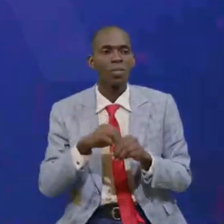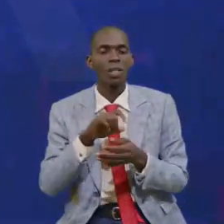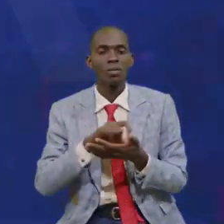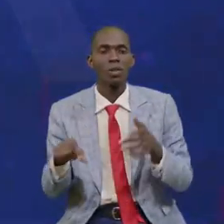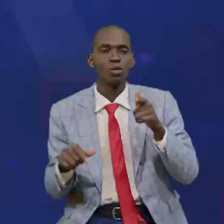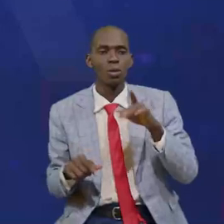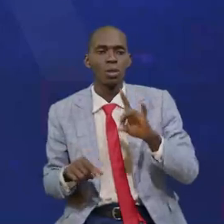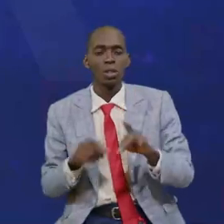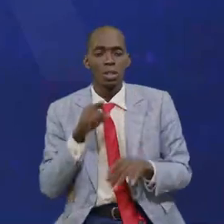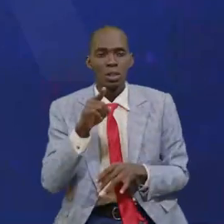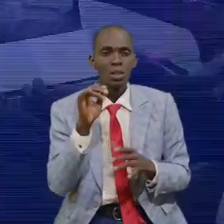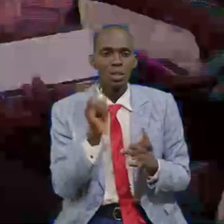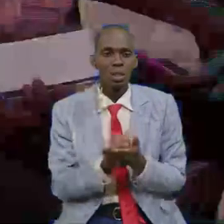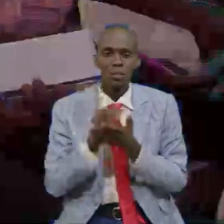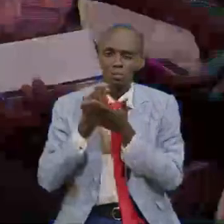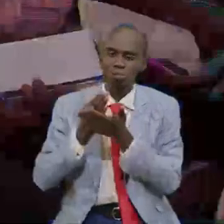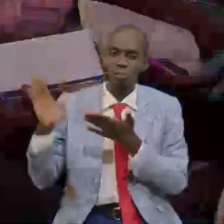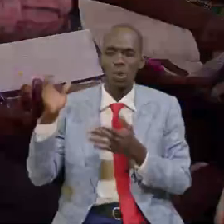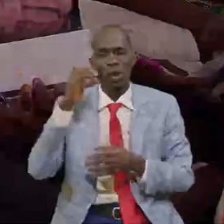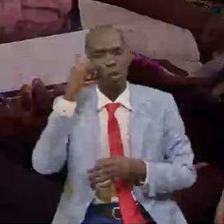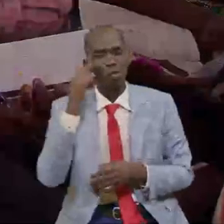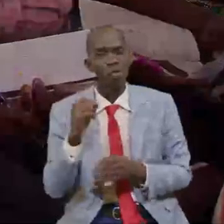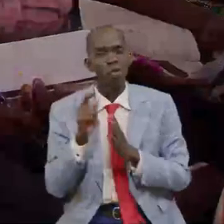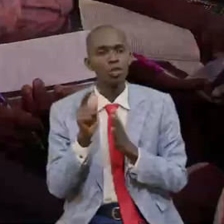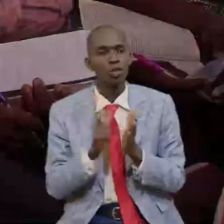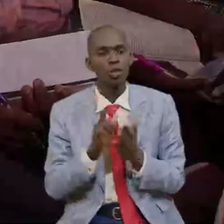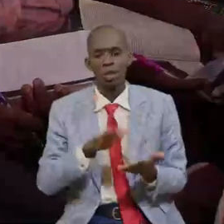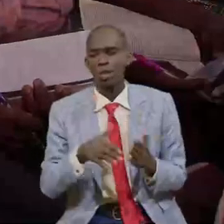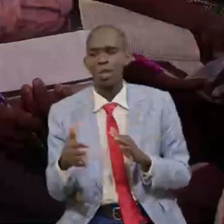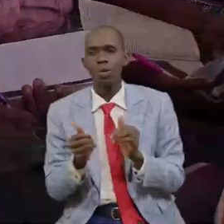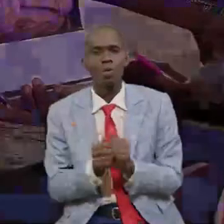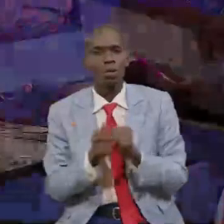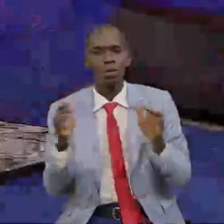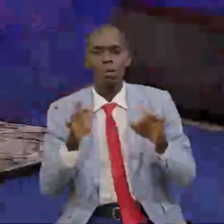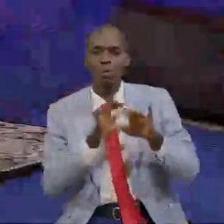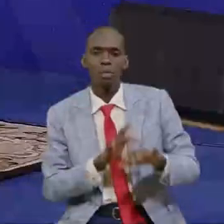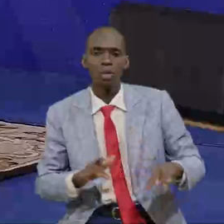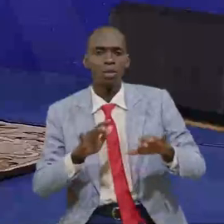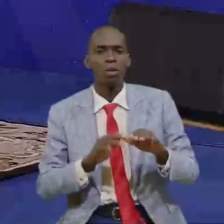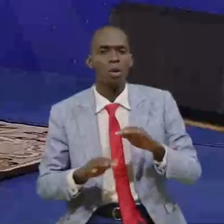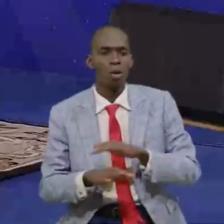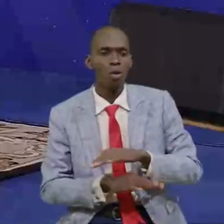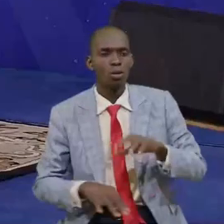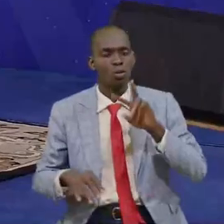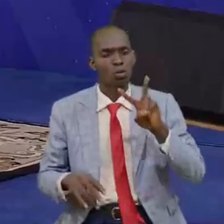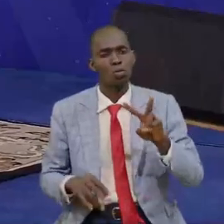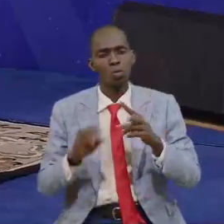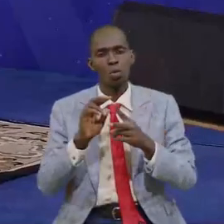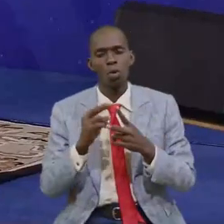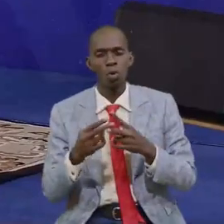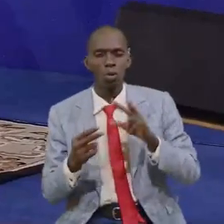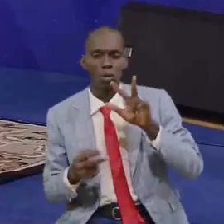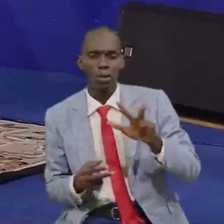Celui qui a violé la loi de Moïse meurt sans miséricorde. sur la déposition de deux ou de